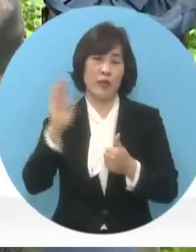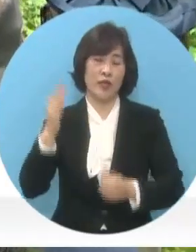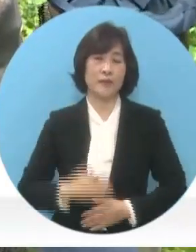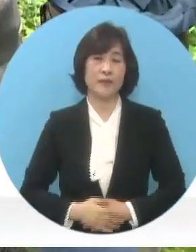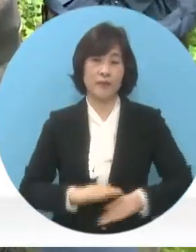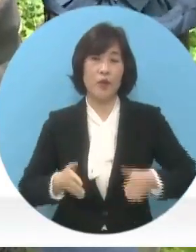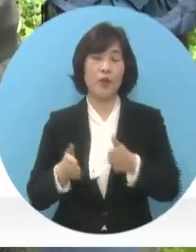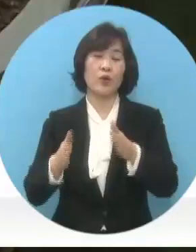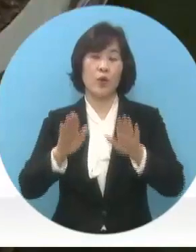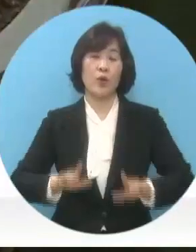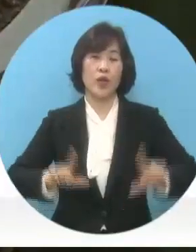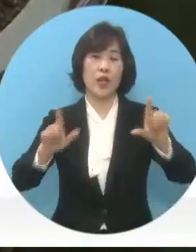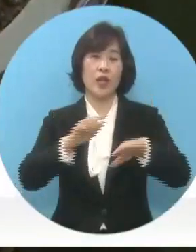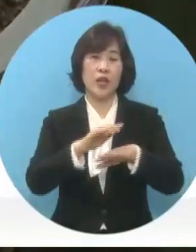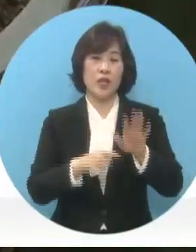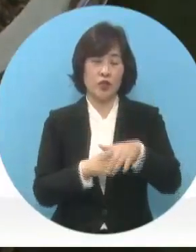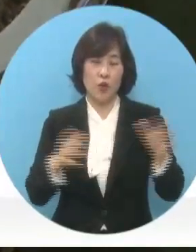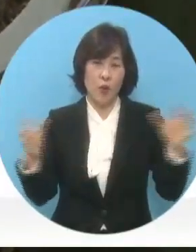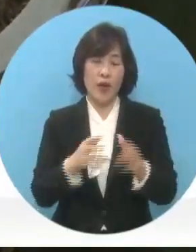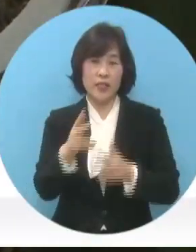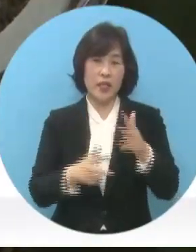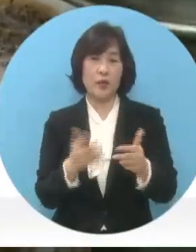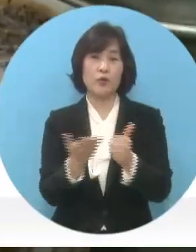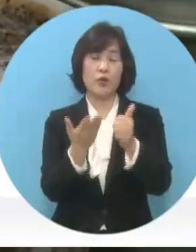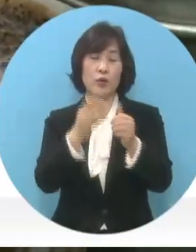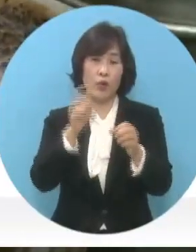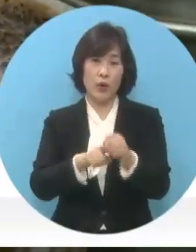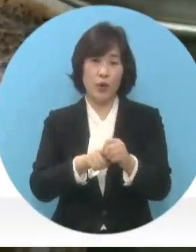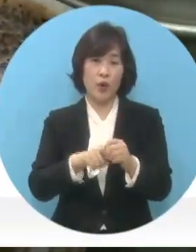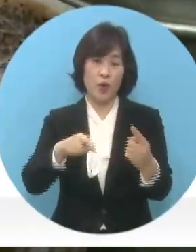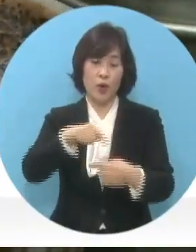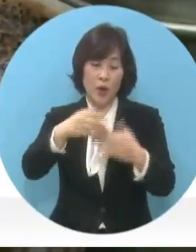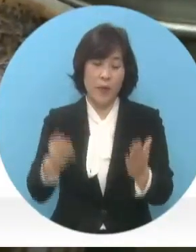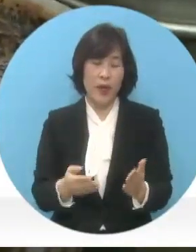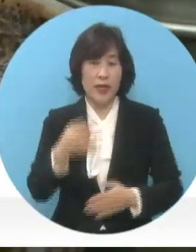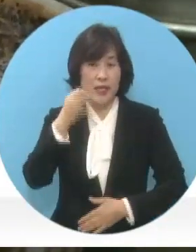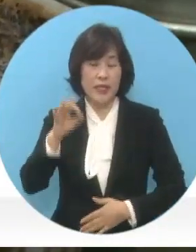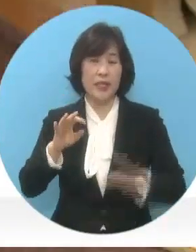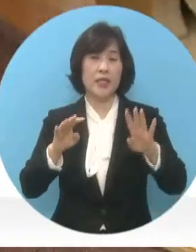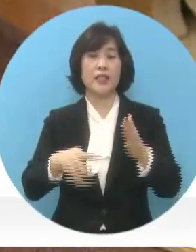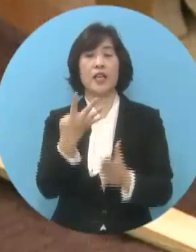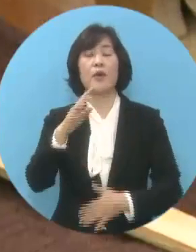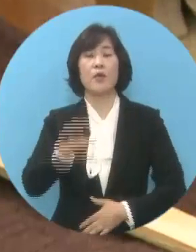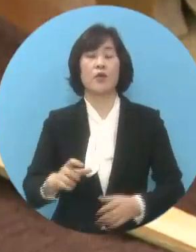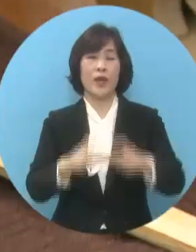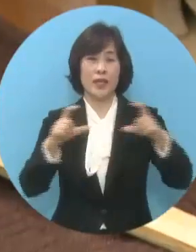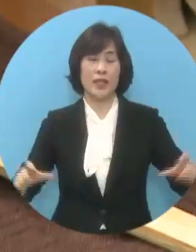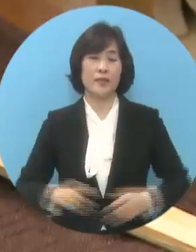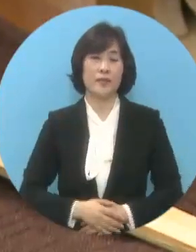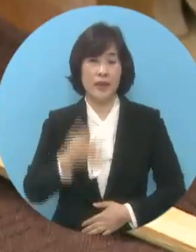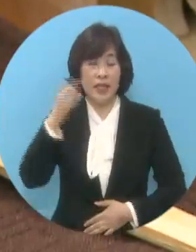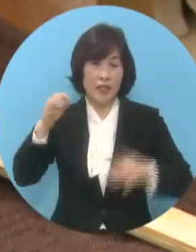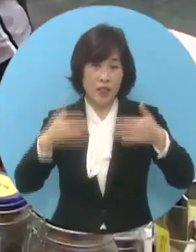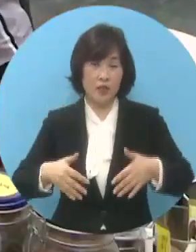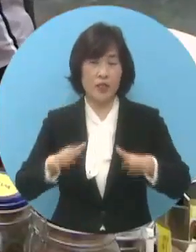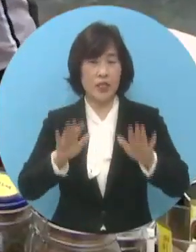올해 농촌융복합산업 육성을 목표로 경영체 인증을 400개소까지 확대합니다. 인증 기준은 최근